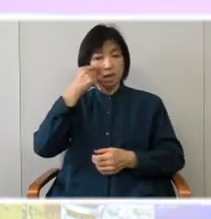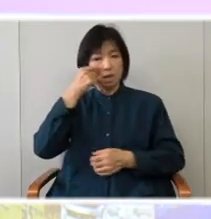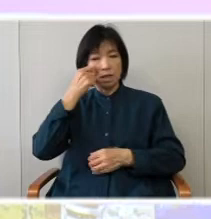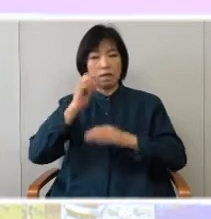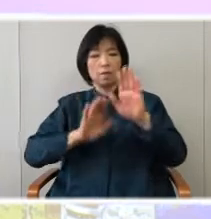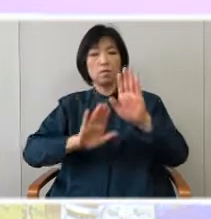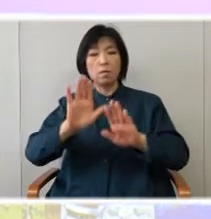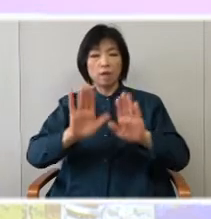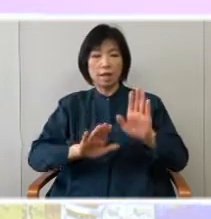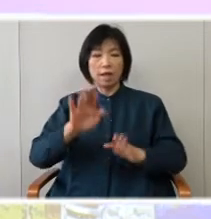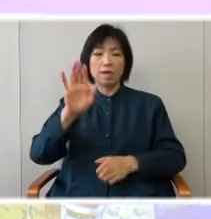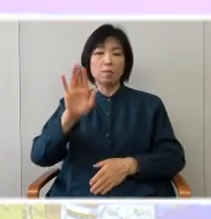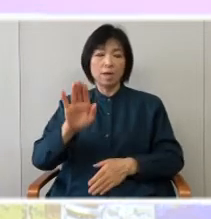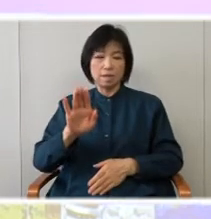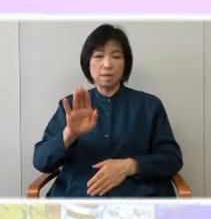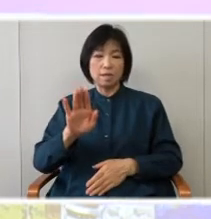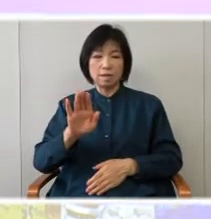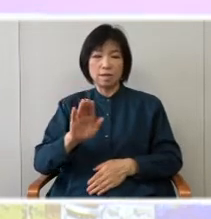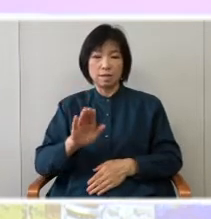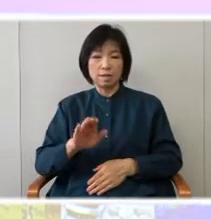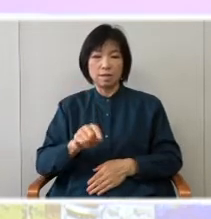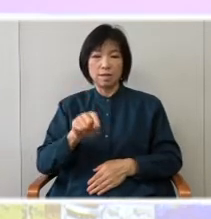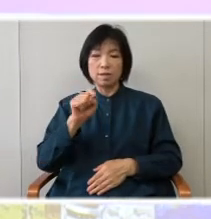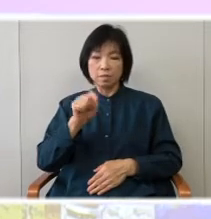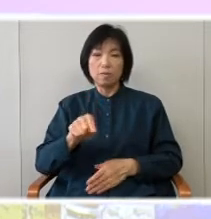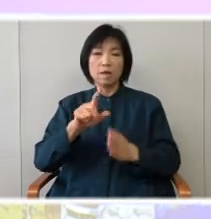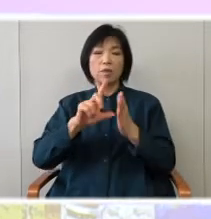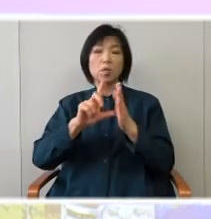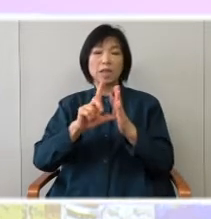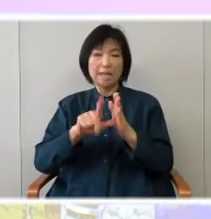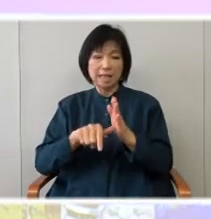状況であります。でそうした時に、